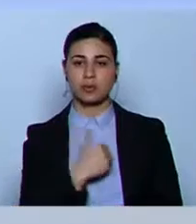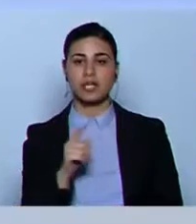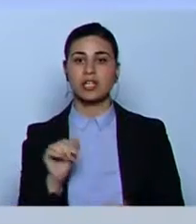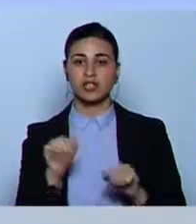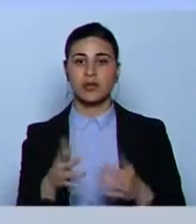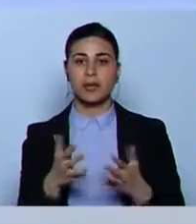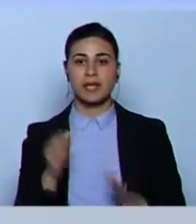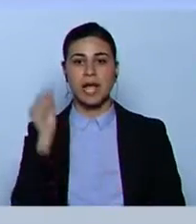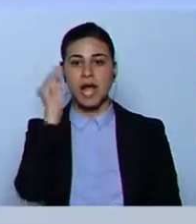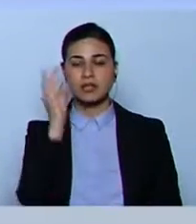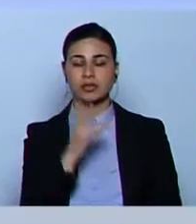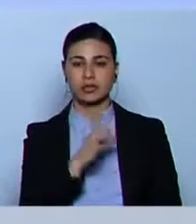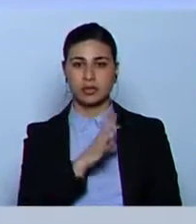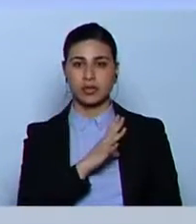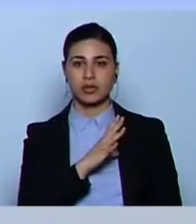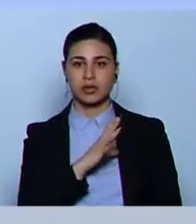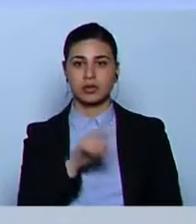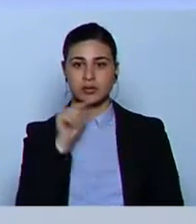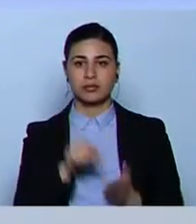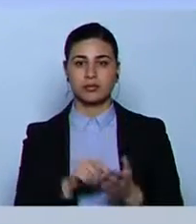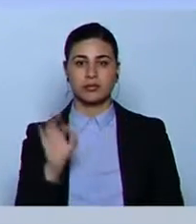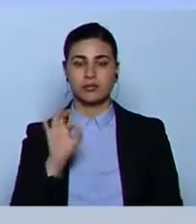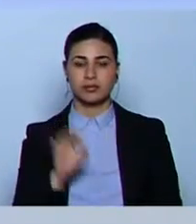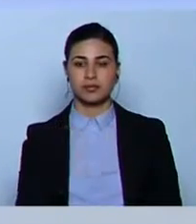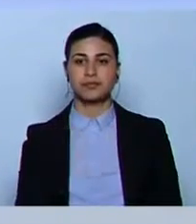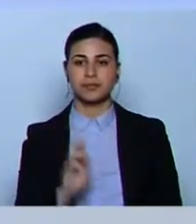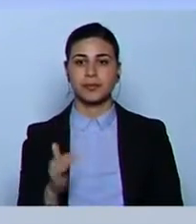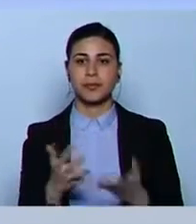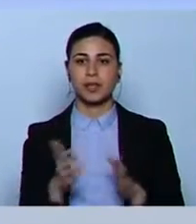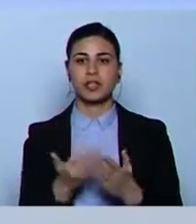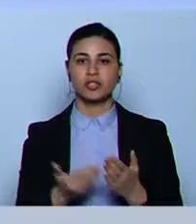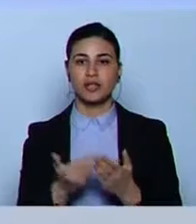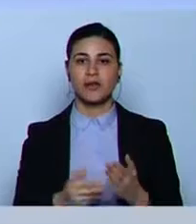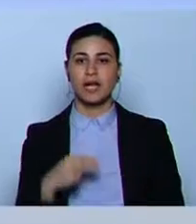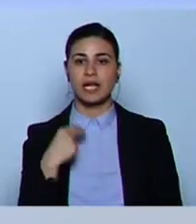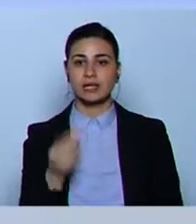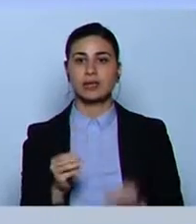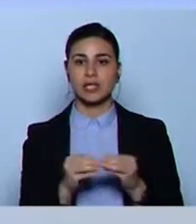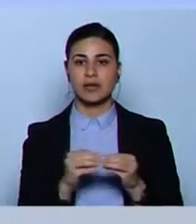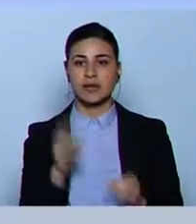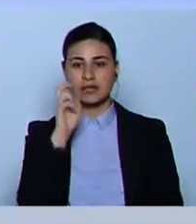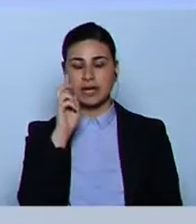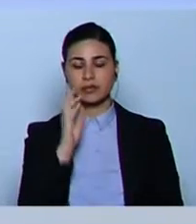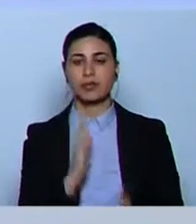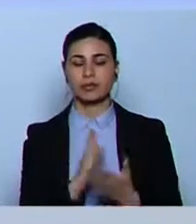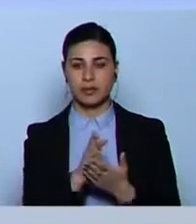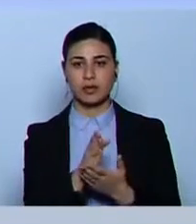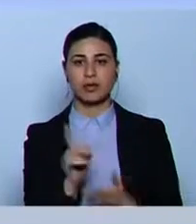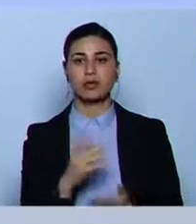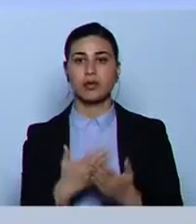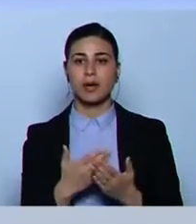შეიძლება მეტი აზრი იყოს, თქვა, წარმოთქმული და მეტი რეკომენდაცია გაცემული იგივე სახელმწიფოს მიმართულებით, რომ